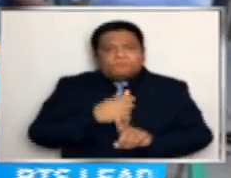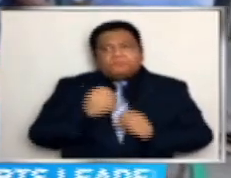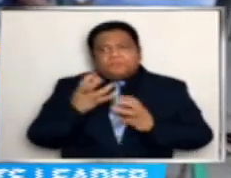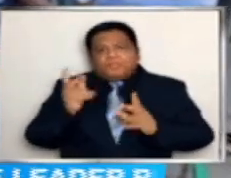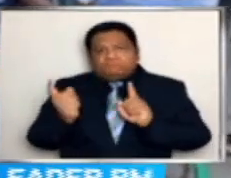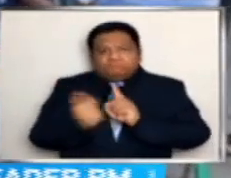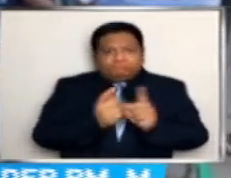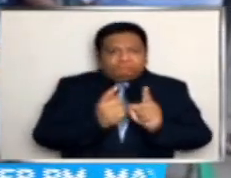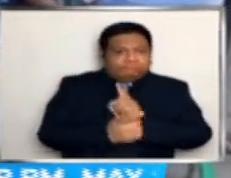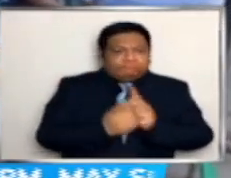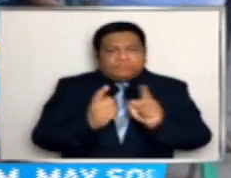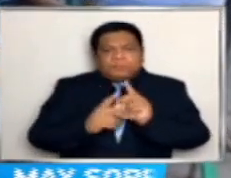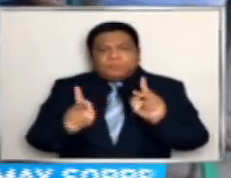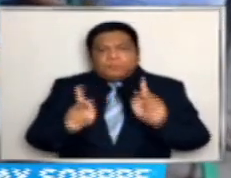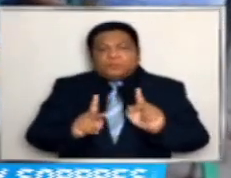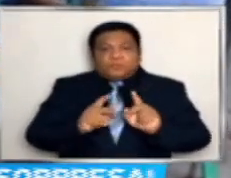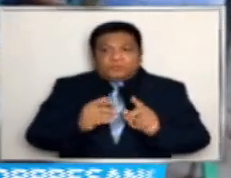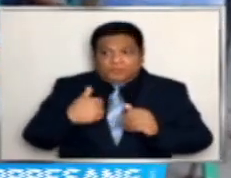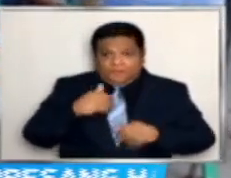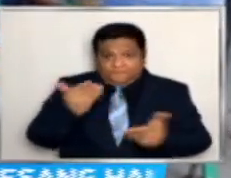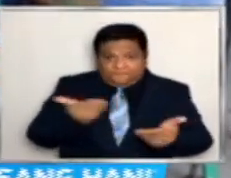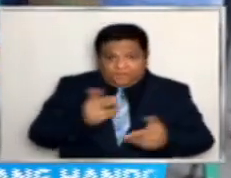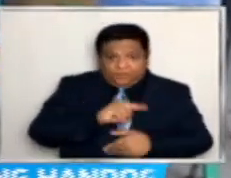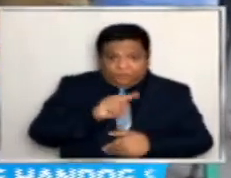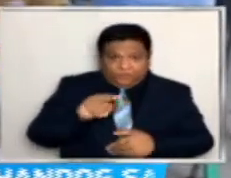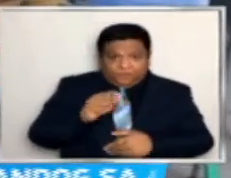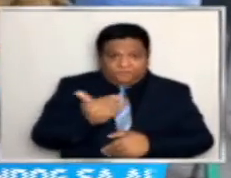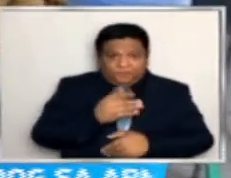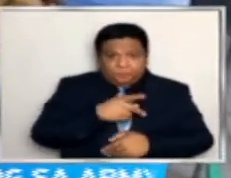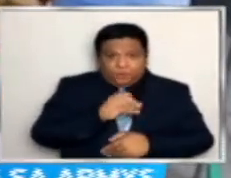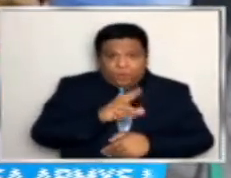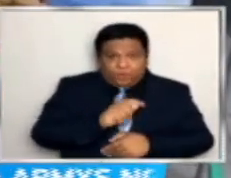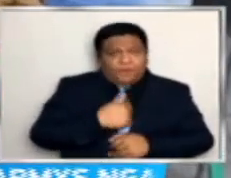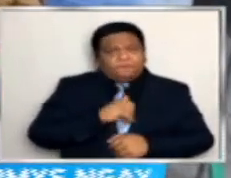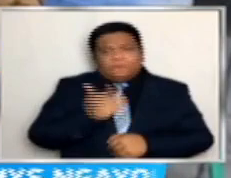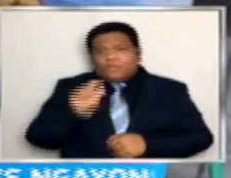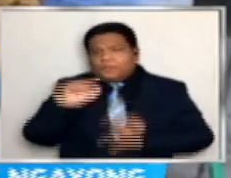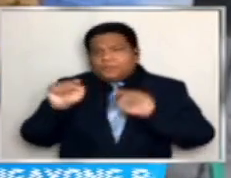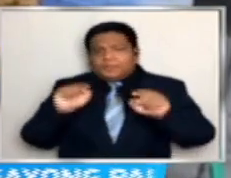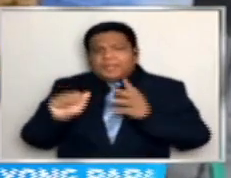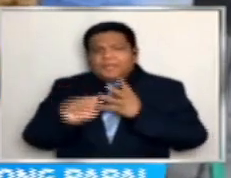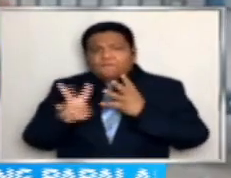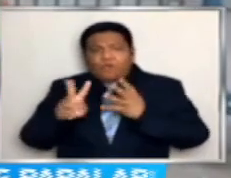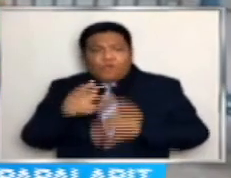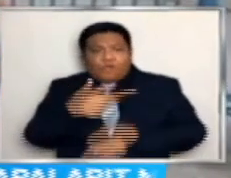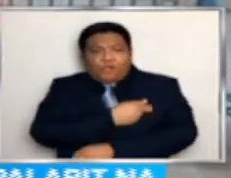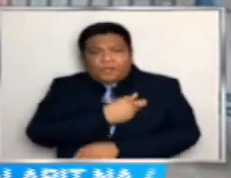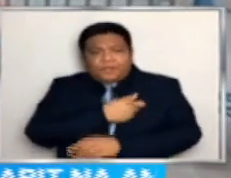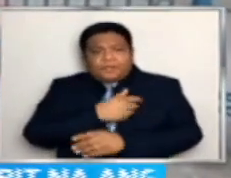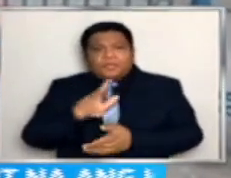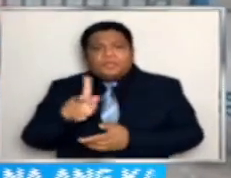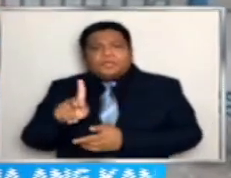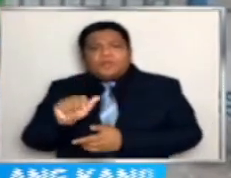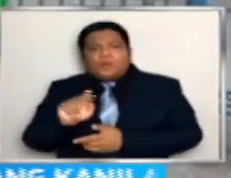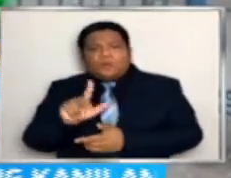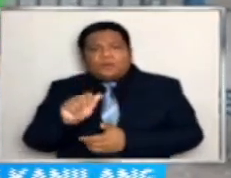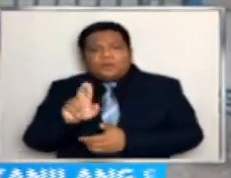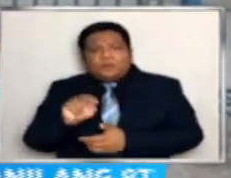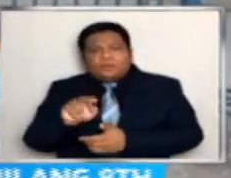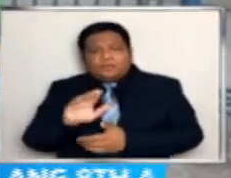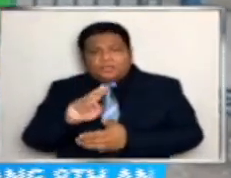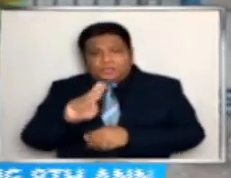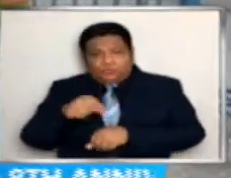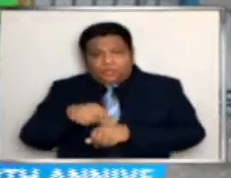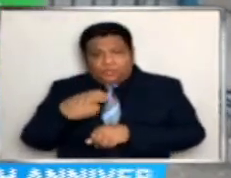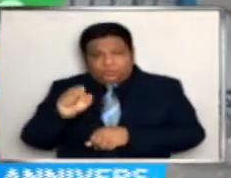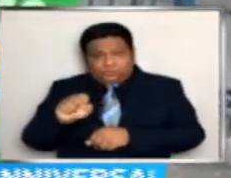Maliban dito sa Navotas Peace Port, mayroon ding pagbabakuna ng mga A4 category sa Kaunlaran National High School kung saan Sputnik V